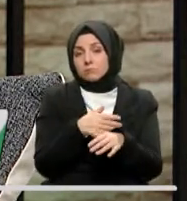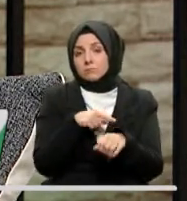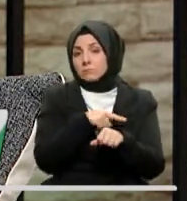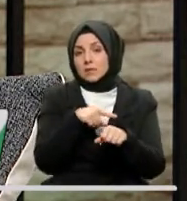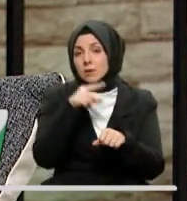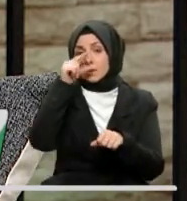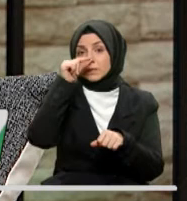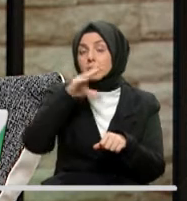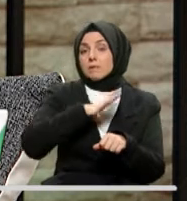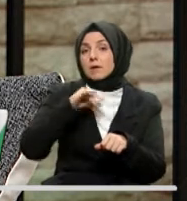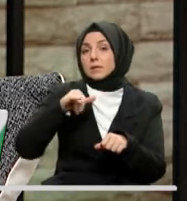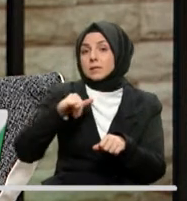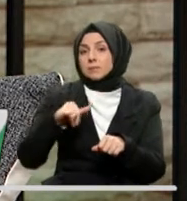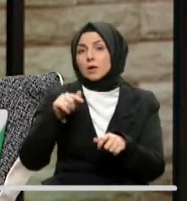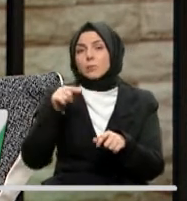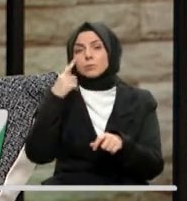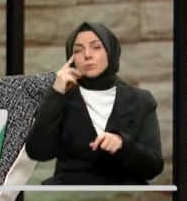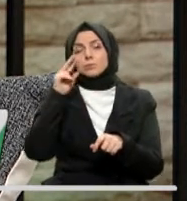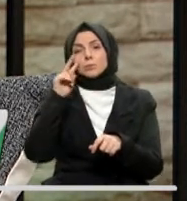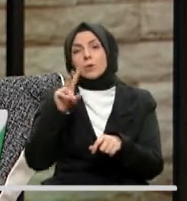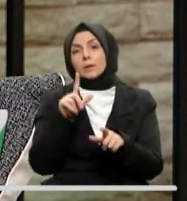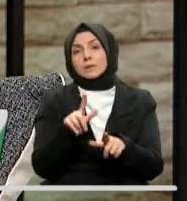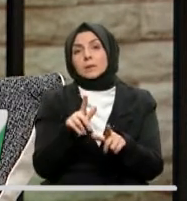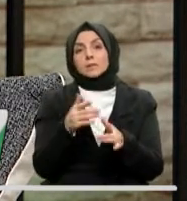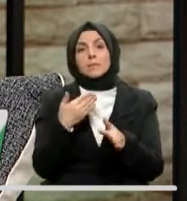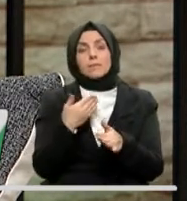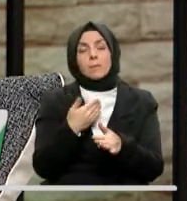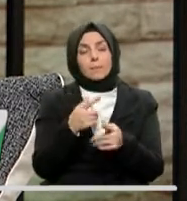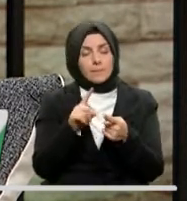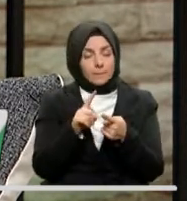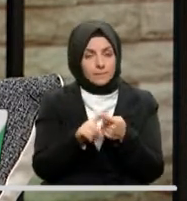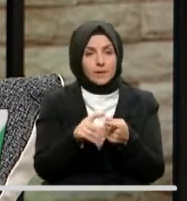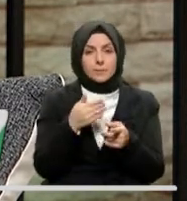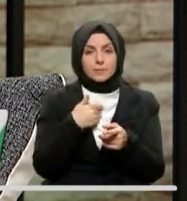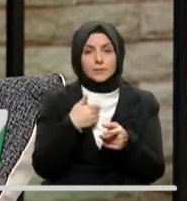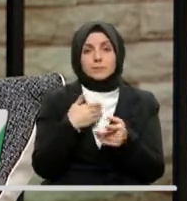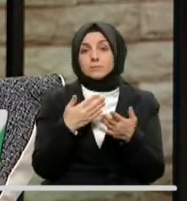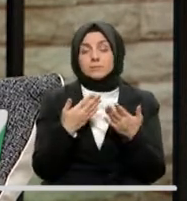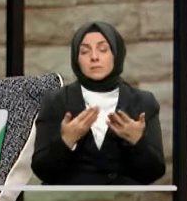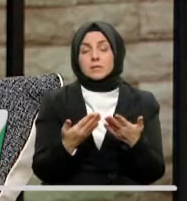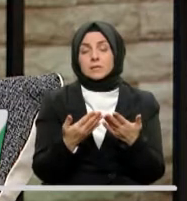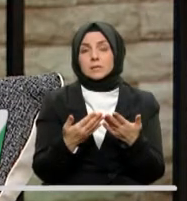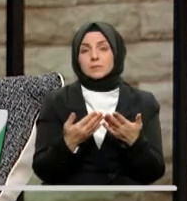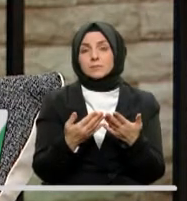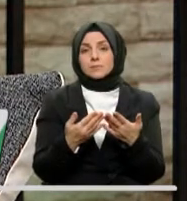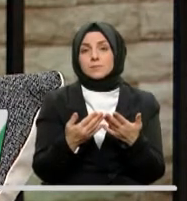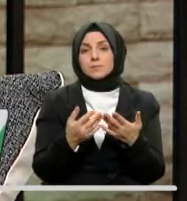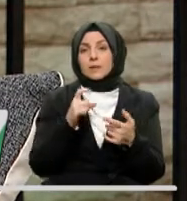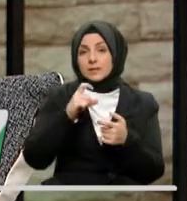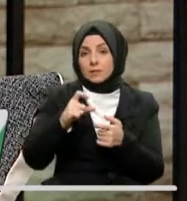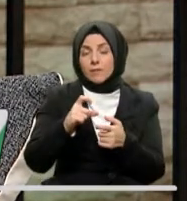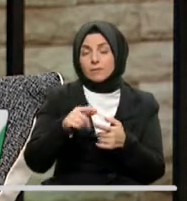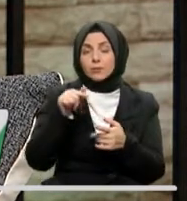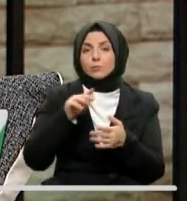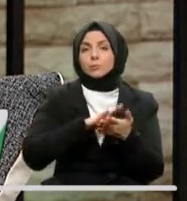tepkiler veriyorum verdim O tepkileri nasıl dönüştürebilirim ve dediğim gibi o geçmişte barışmak Yani artık hiçbir zaman bizim